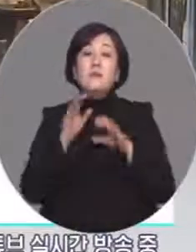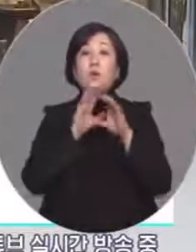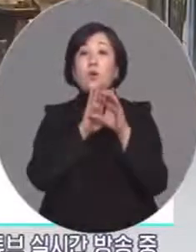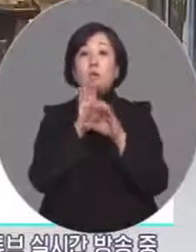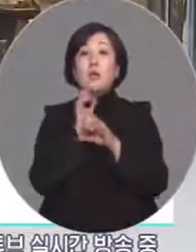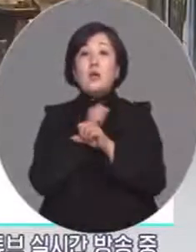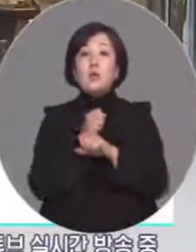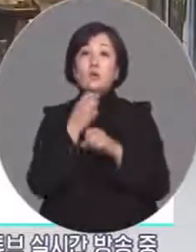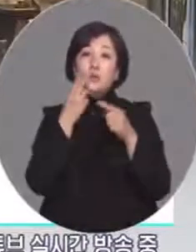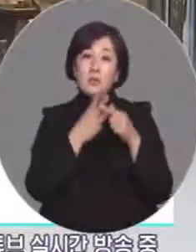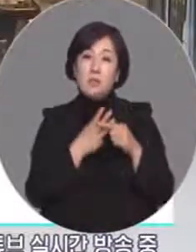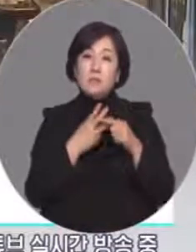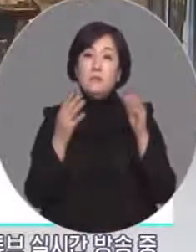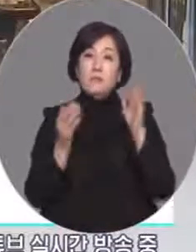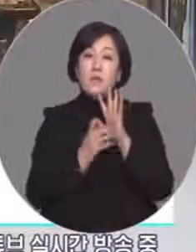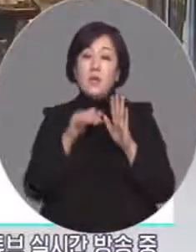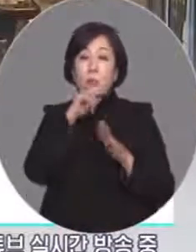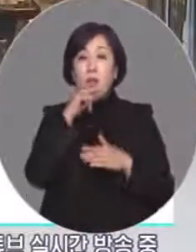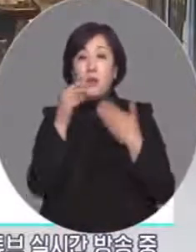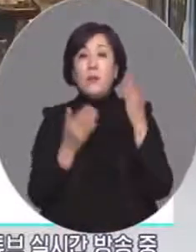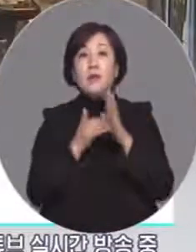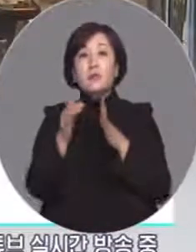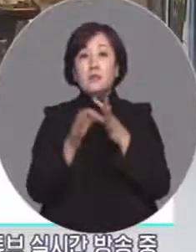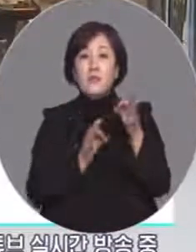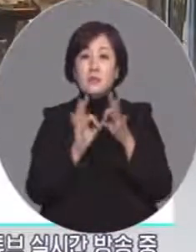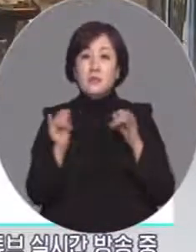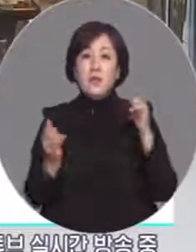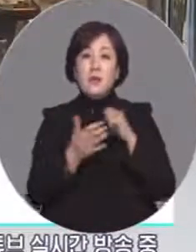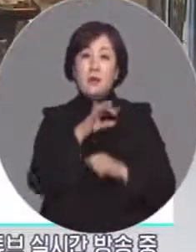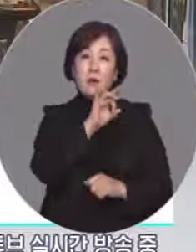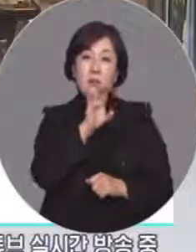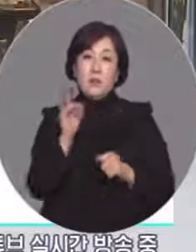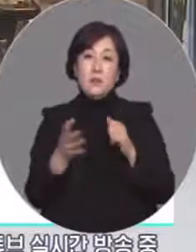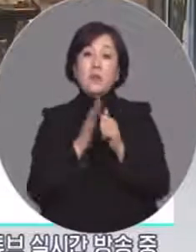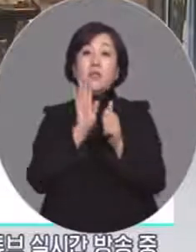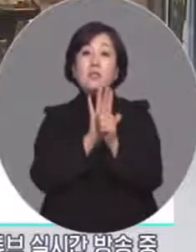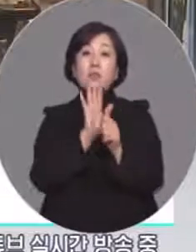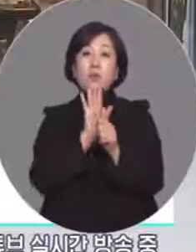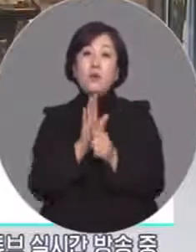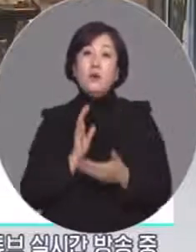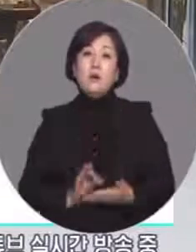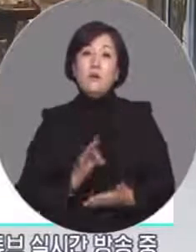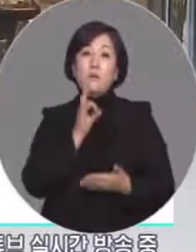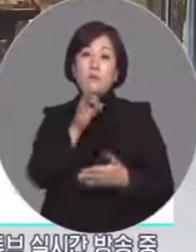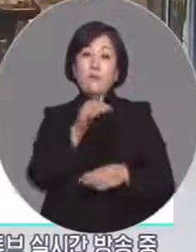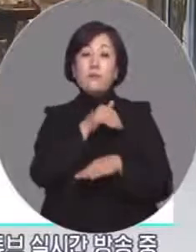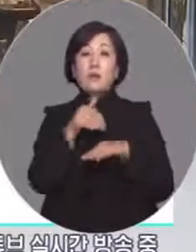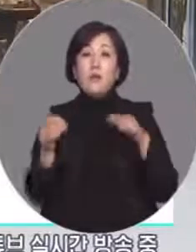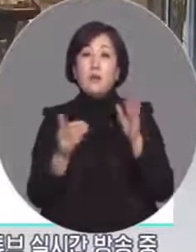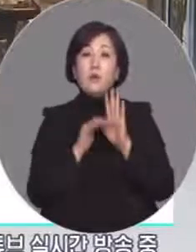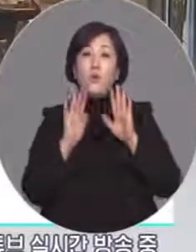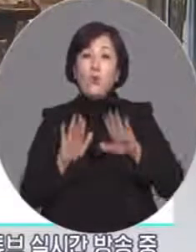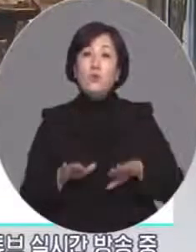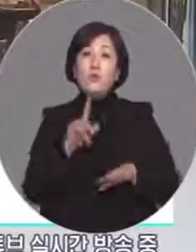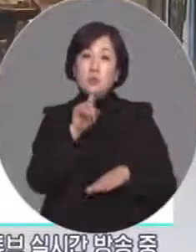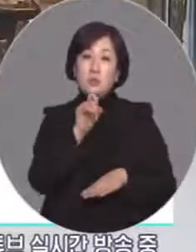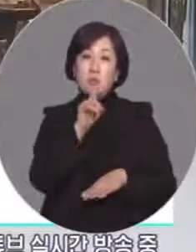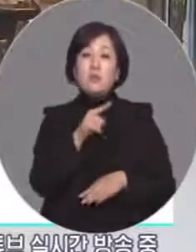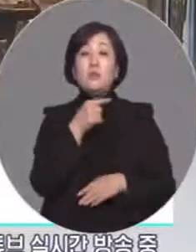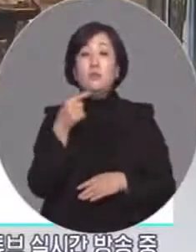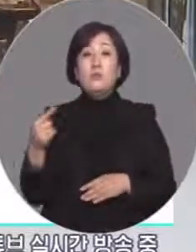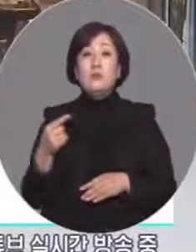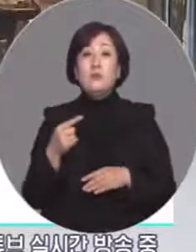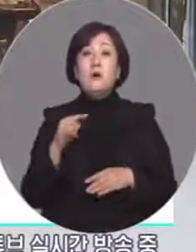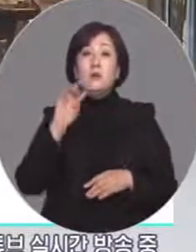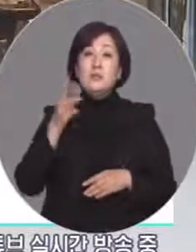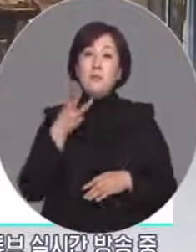코로나19의 3차 확산으로 피해를 본 울산 지역 소상공인에게도 버팀목 자금이 지급됩니다. 이르면 오는 11일부터